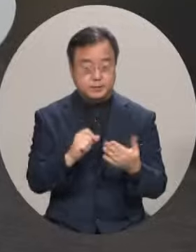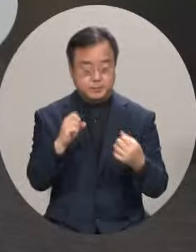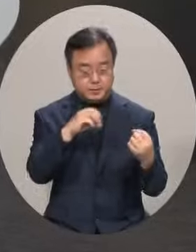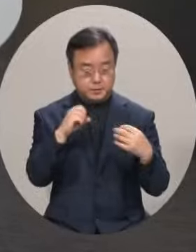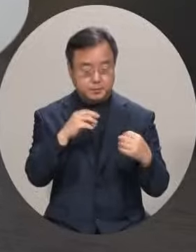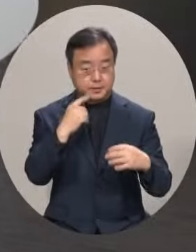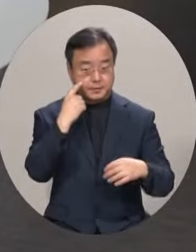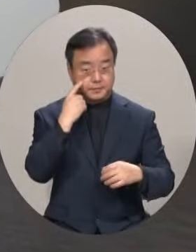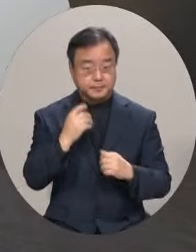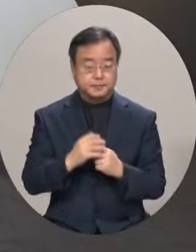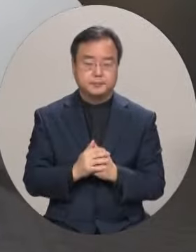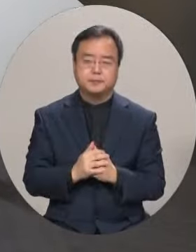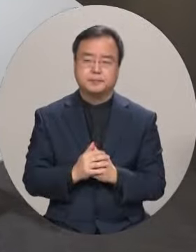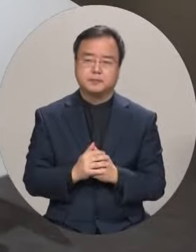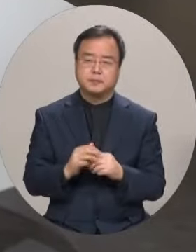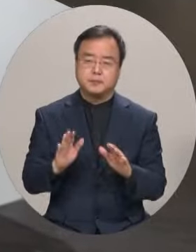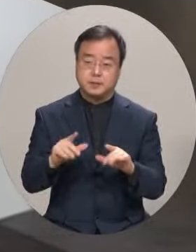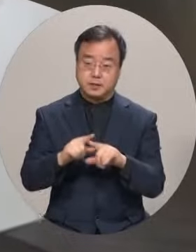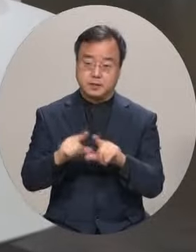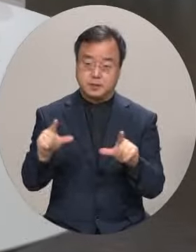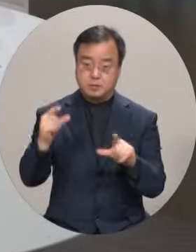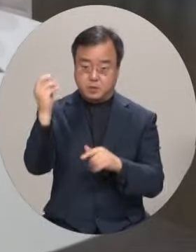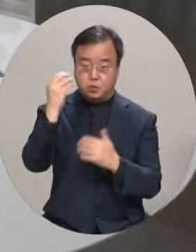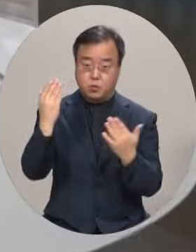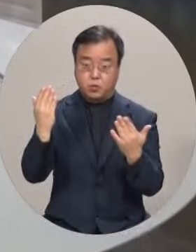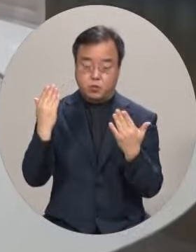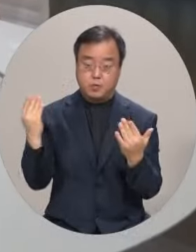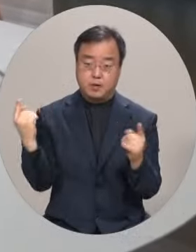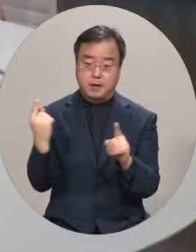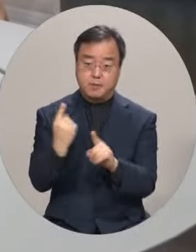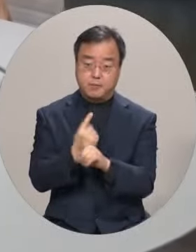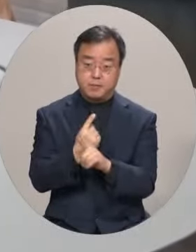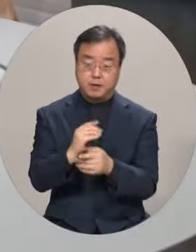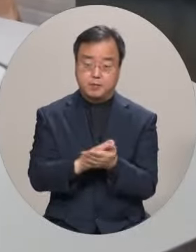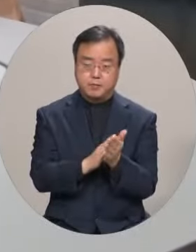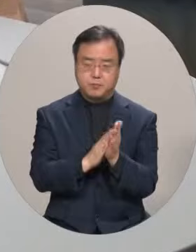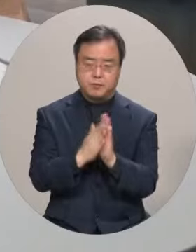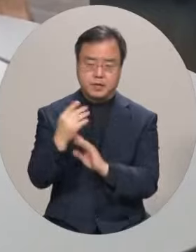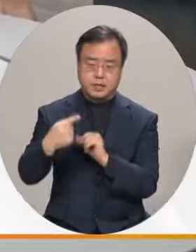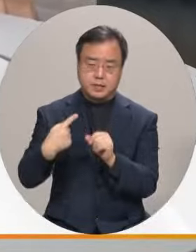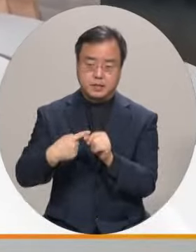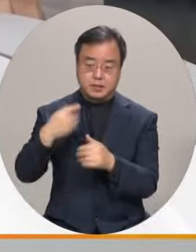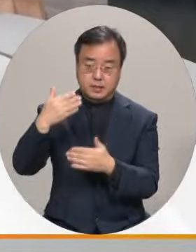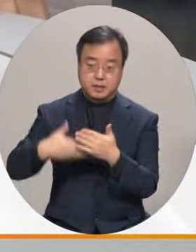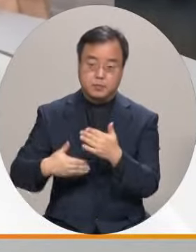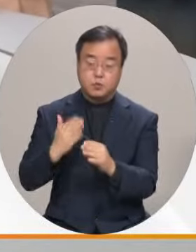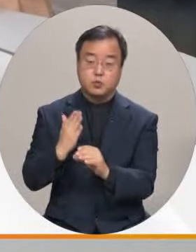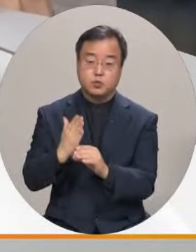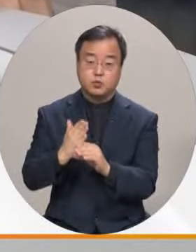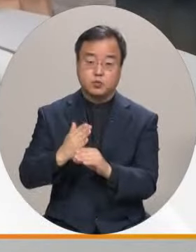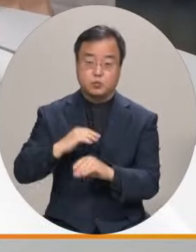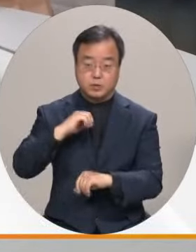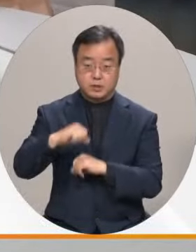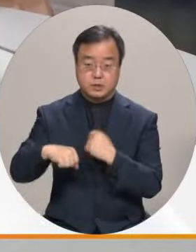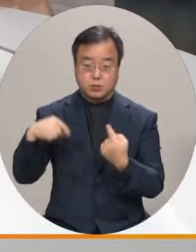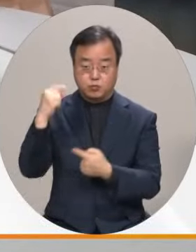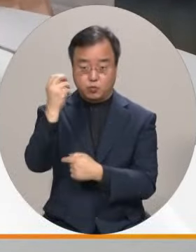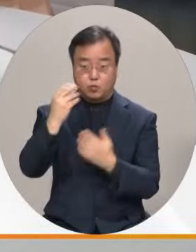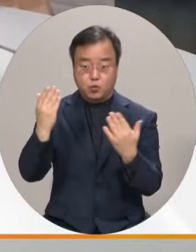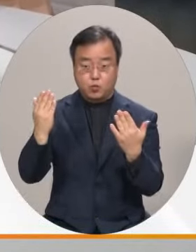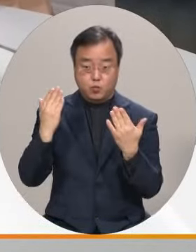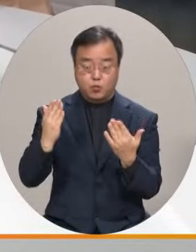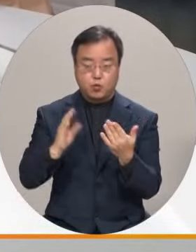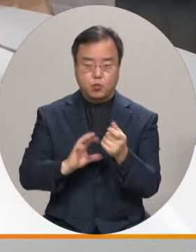이상미 기자이 일반고 전을 한해 앞둔 상황이었는데이 자사고와 외고 국제고를 그대로 유지하기로